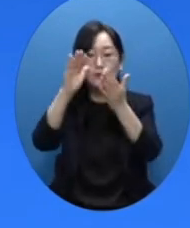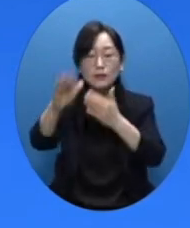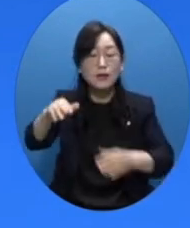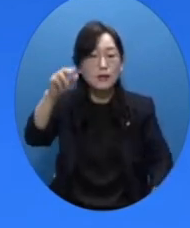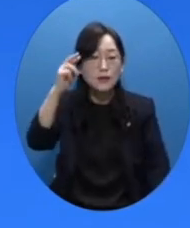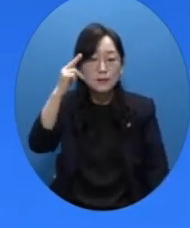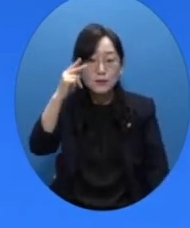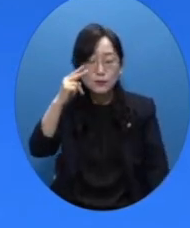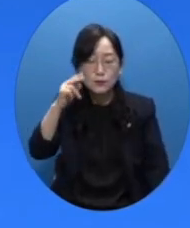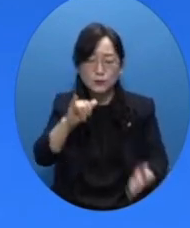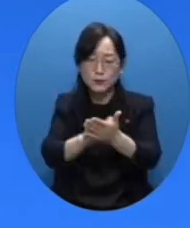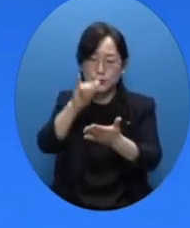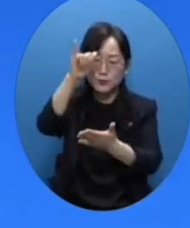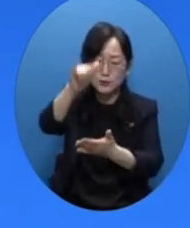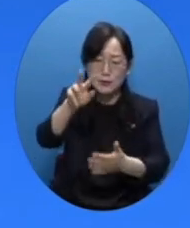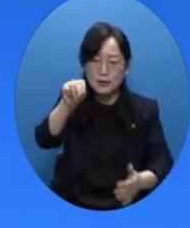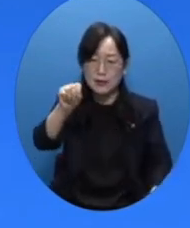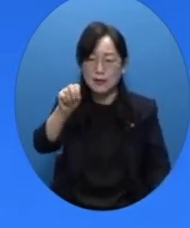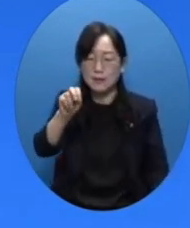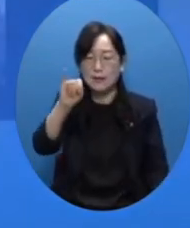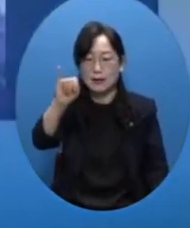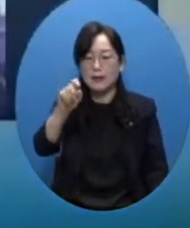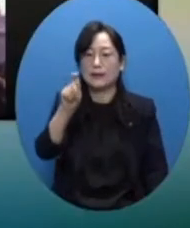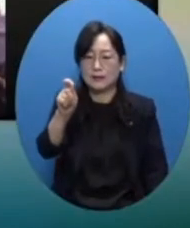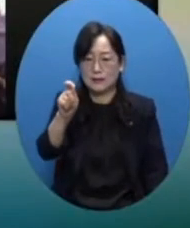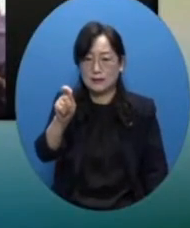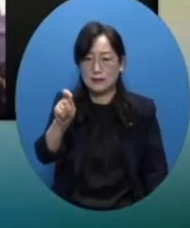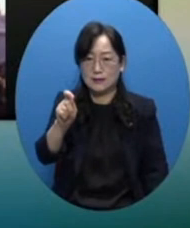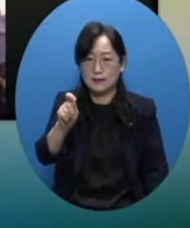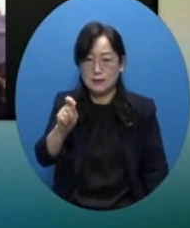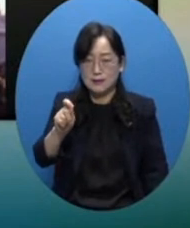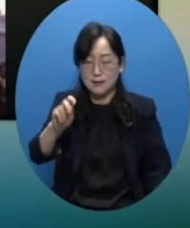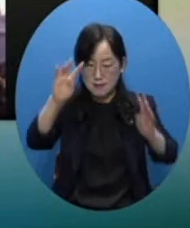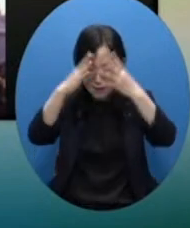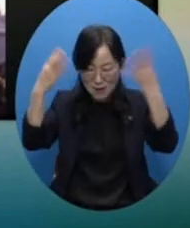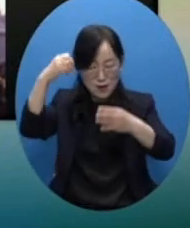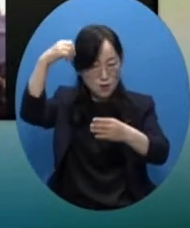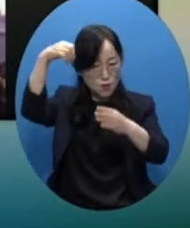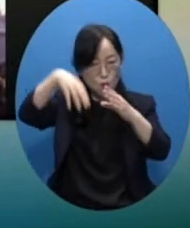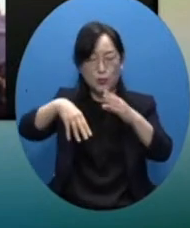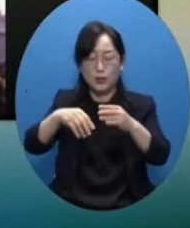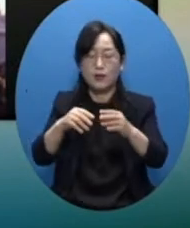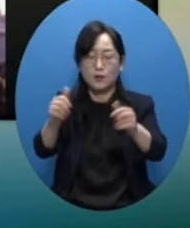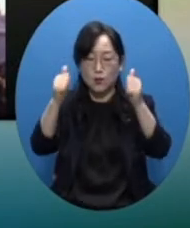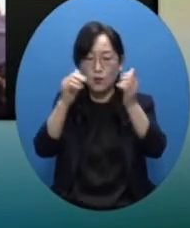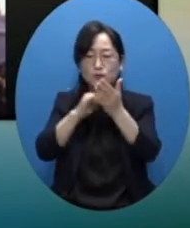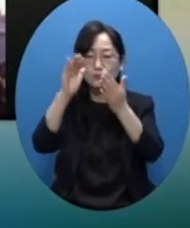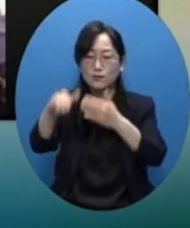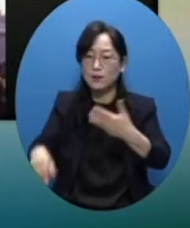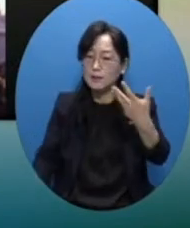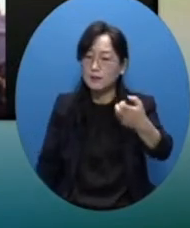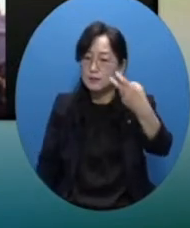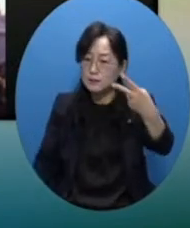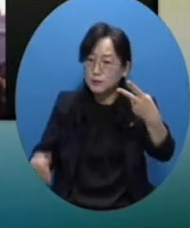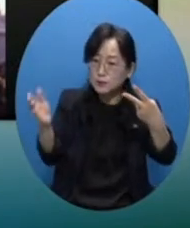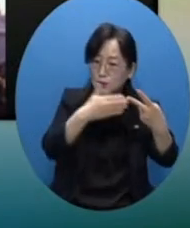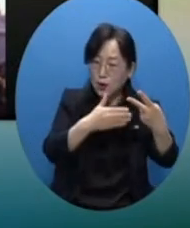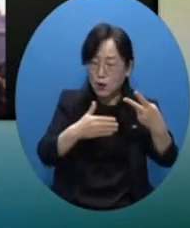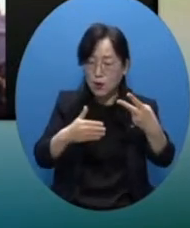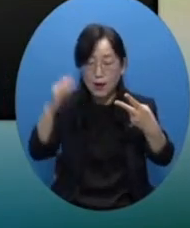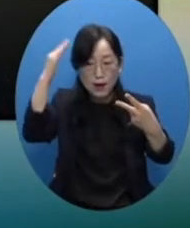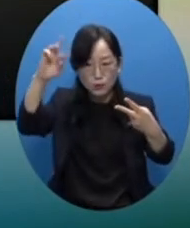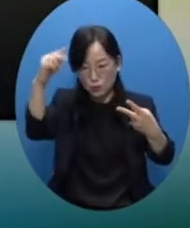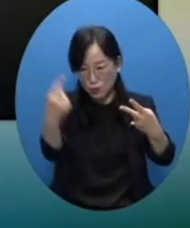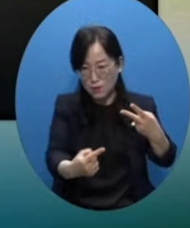mit 명문 대학을 졸업을 하고 그 다음에 80 이념 서부터 카이스트에서